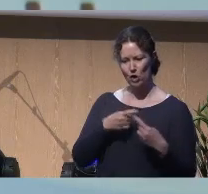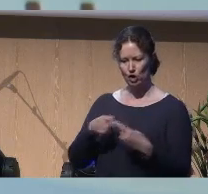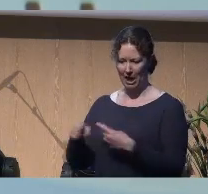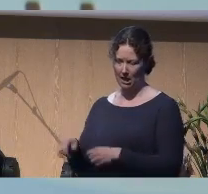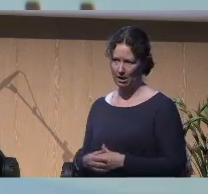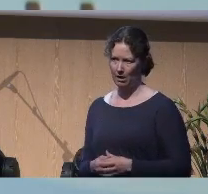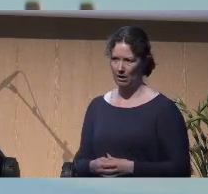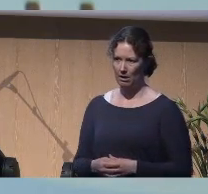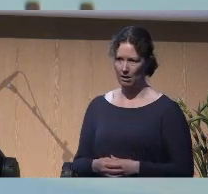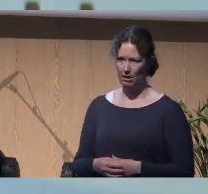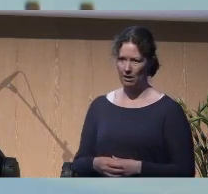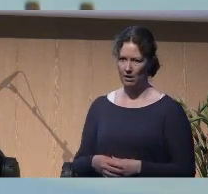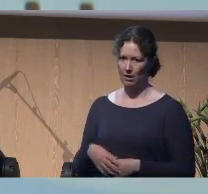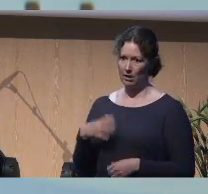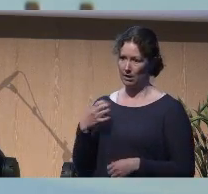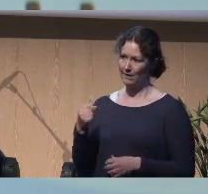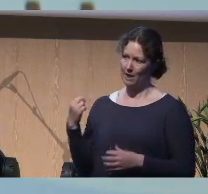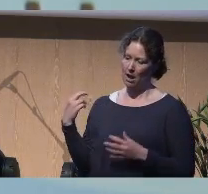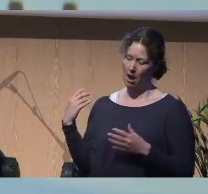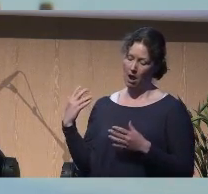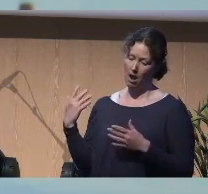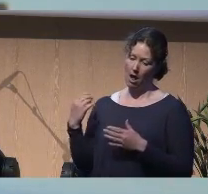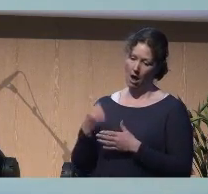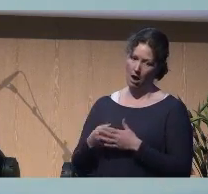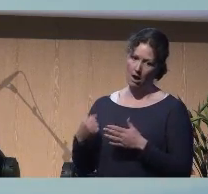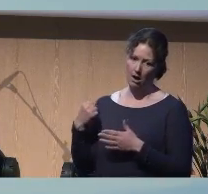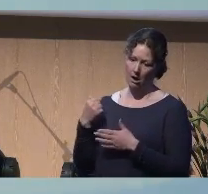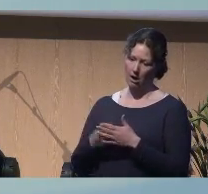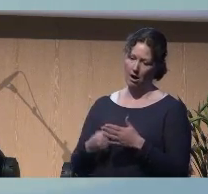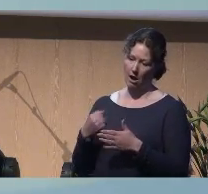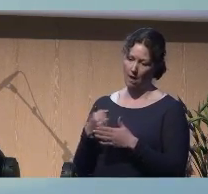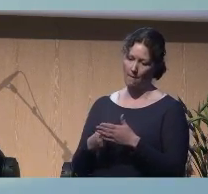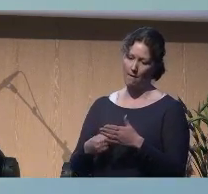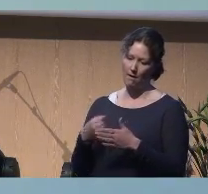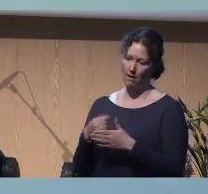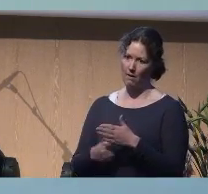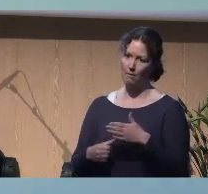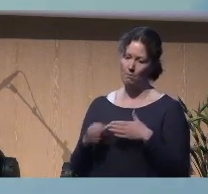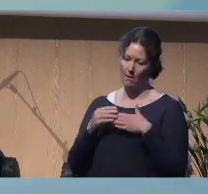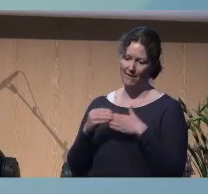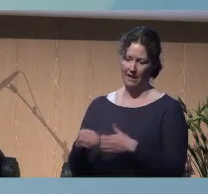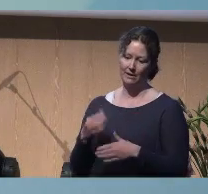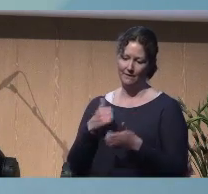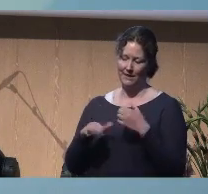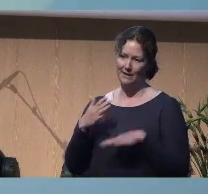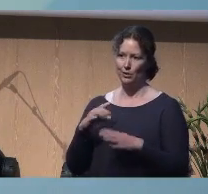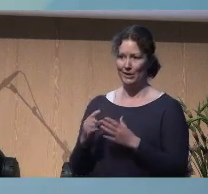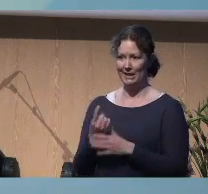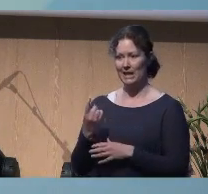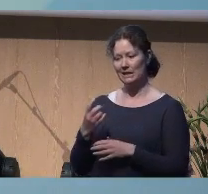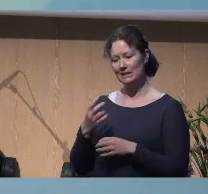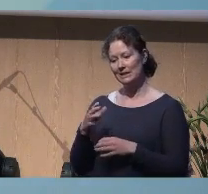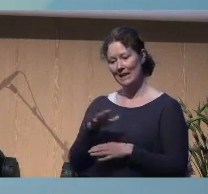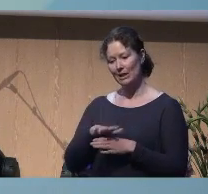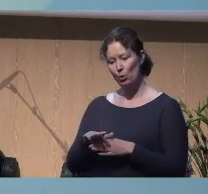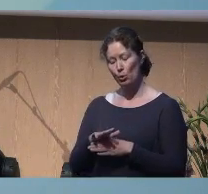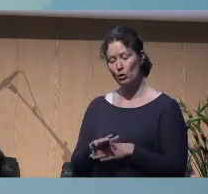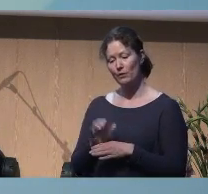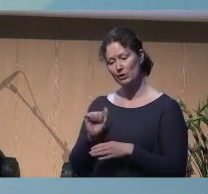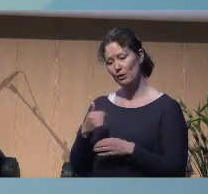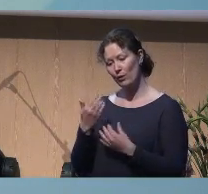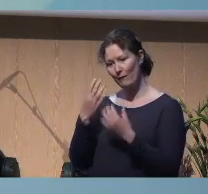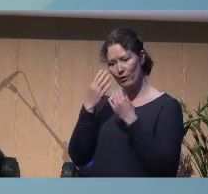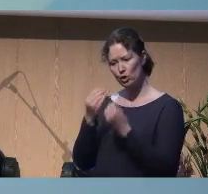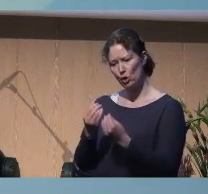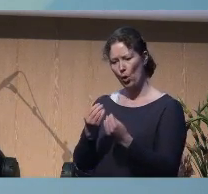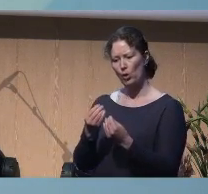Det har vært en lang kamp, vil jeg si, på vegne av frivilligheten og ideell sektor, å få forståelse for, midt